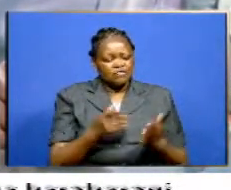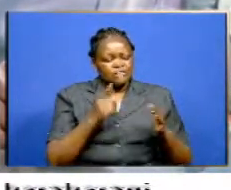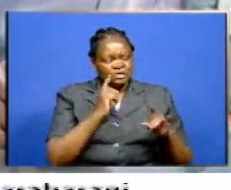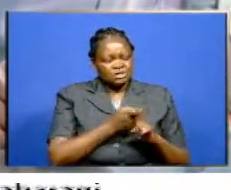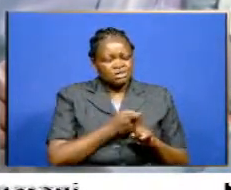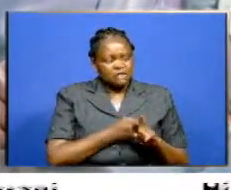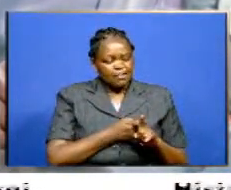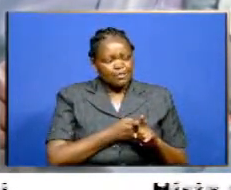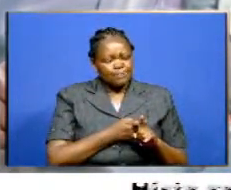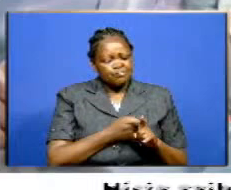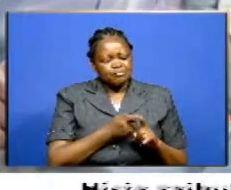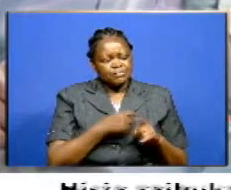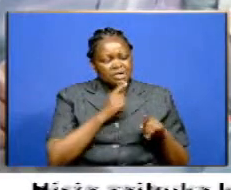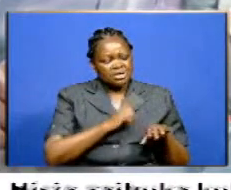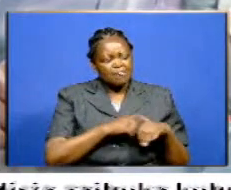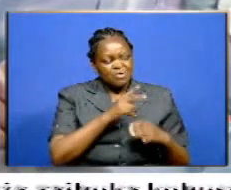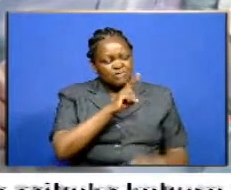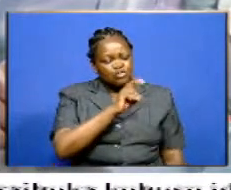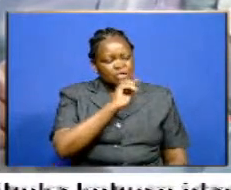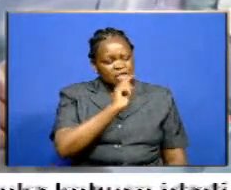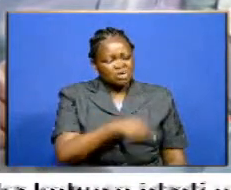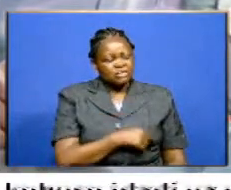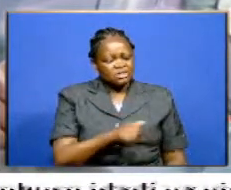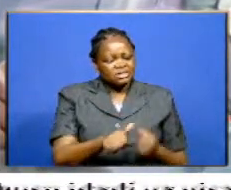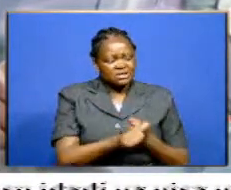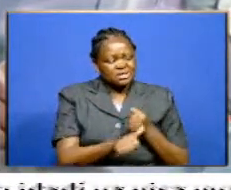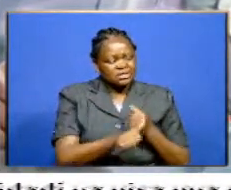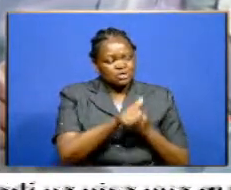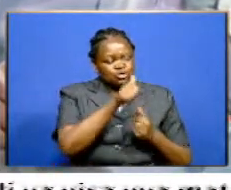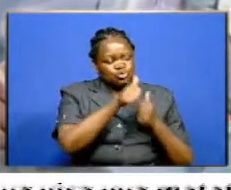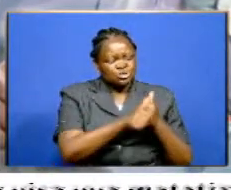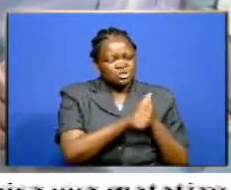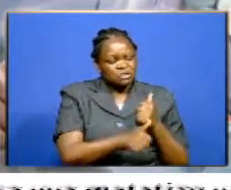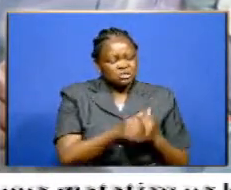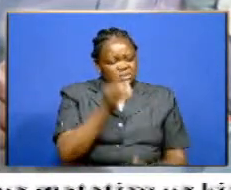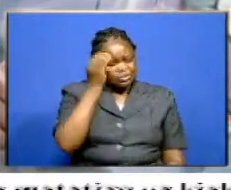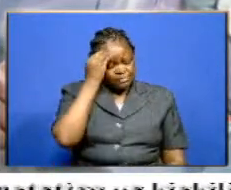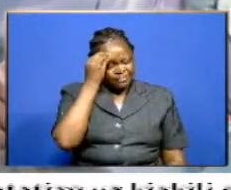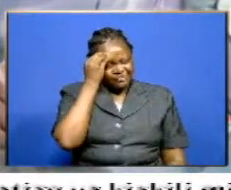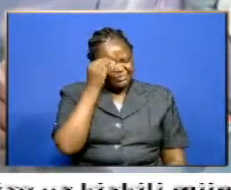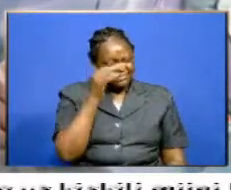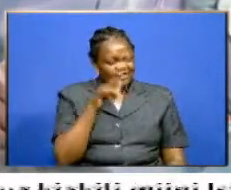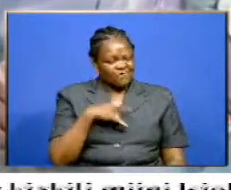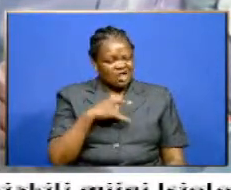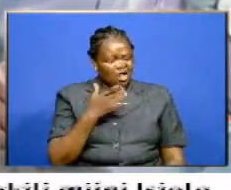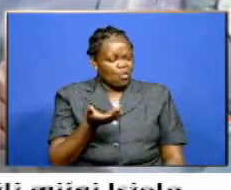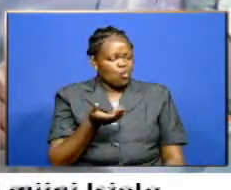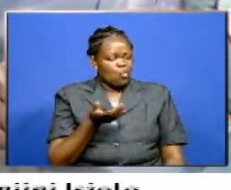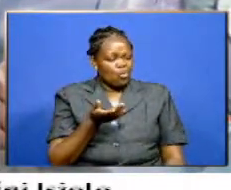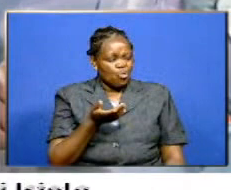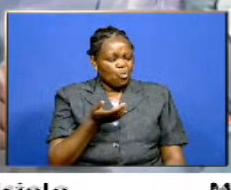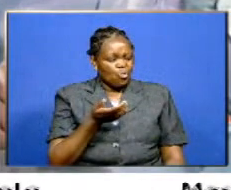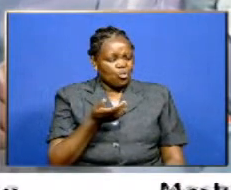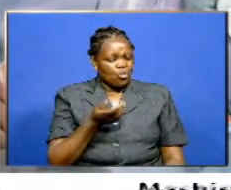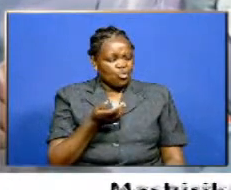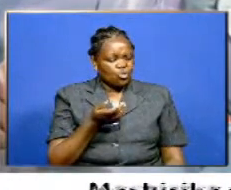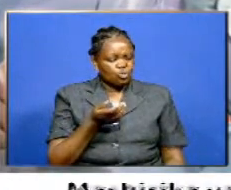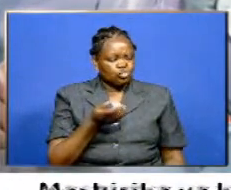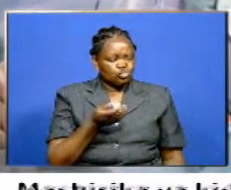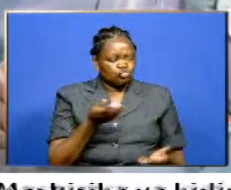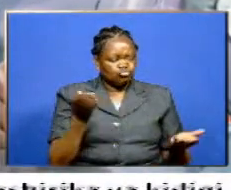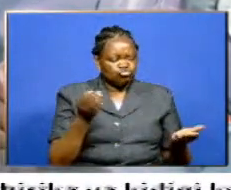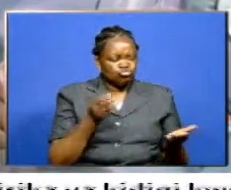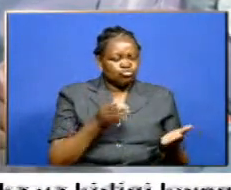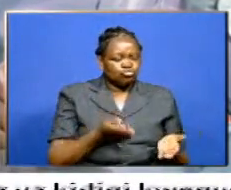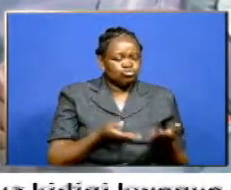akipoa 1020, athari zake ni gani? Wanafunzi wanajipata katika hali gani ngumu ili kuweza kujimudu